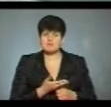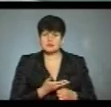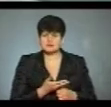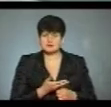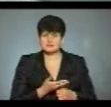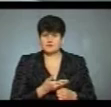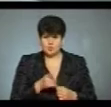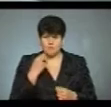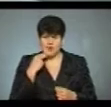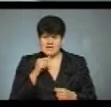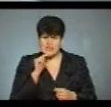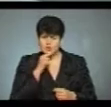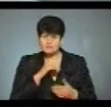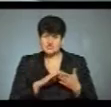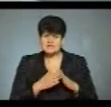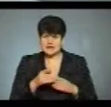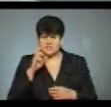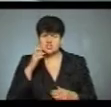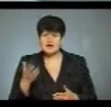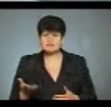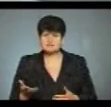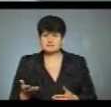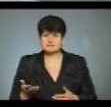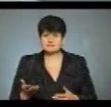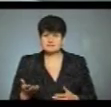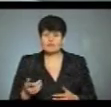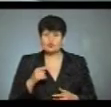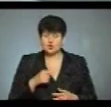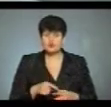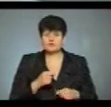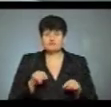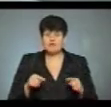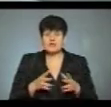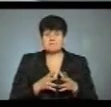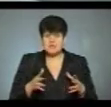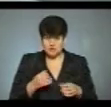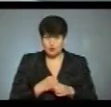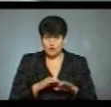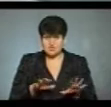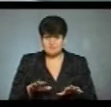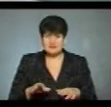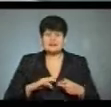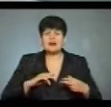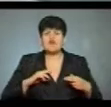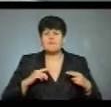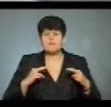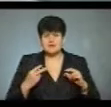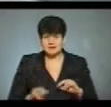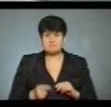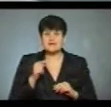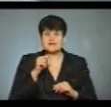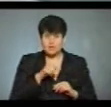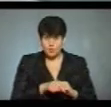що, покращить економічний стан держави? Воно воно створить більше робочих місць? Навпаки, при такому